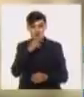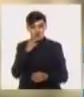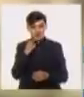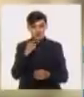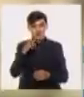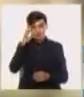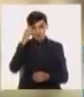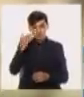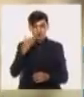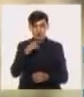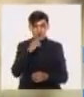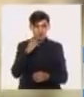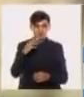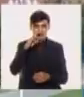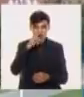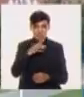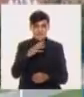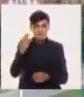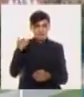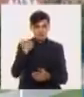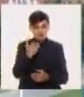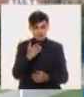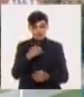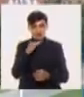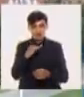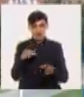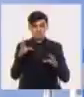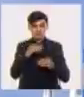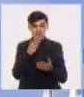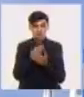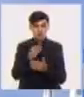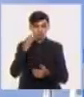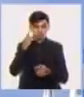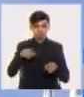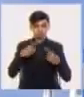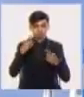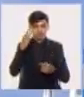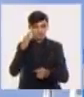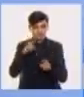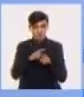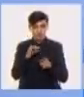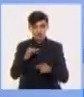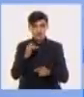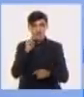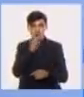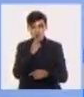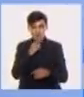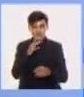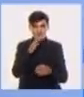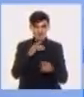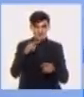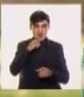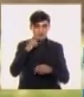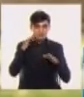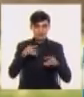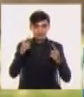провалы современной России на ошибки прошлого. Для него это возможность поднять свой рейтинг, упавший на фоне ухудшения экономической ситуации в